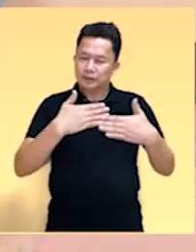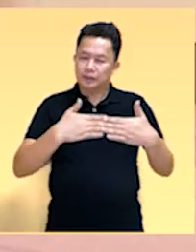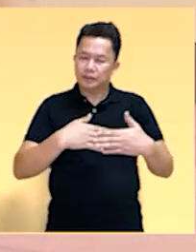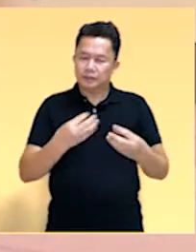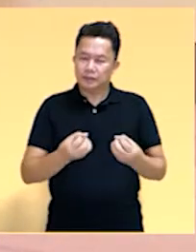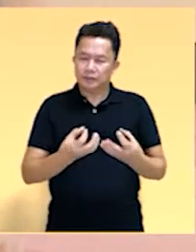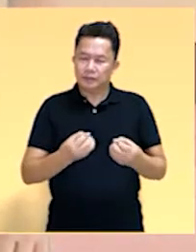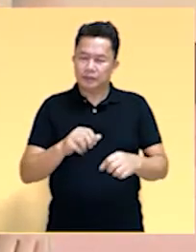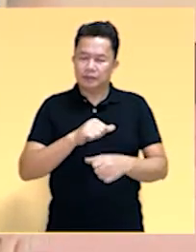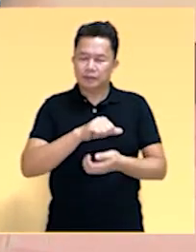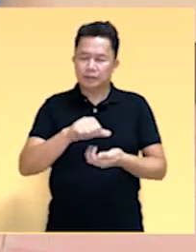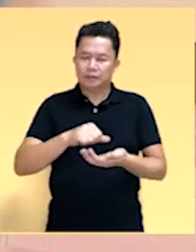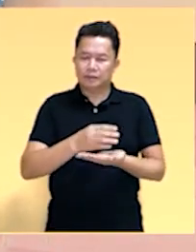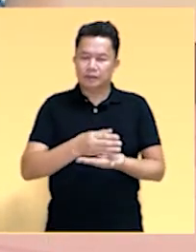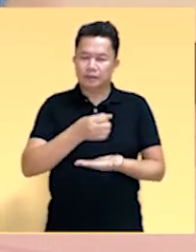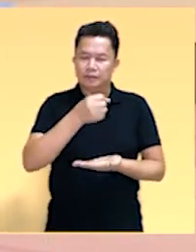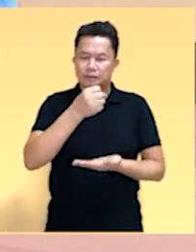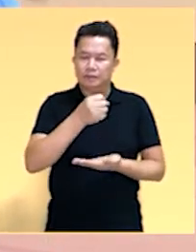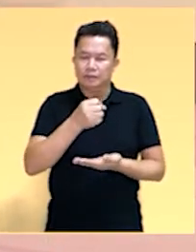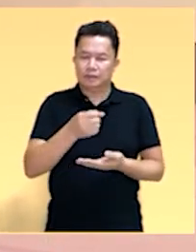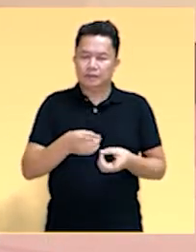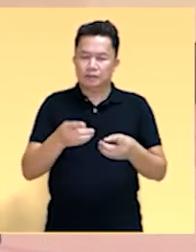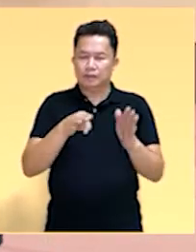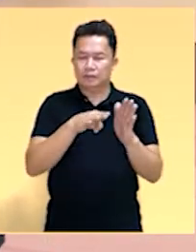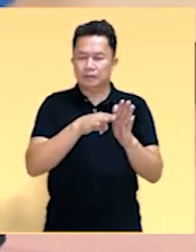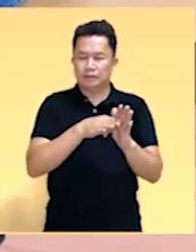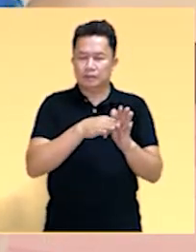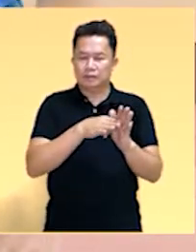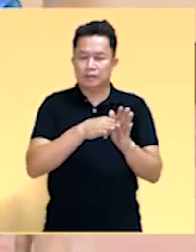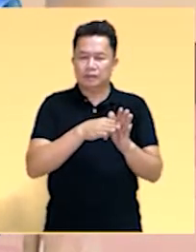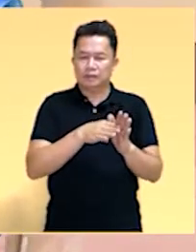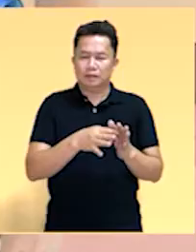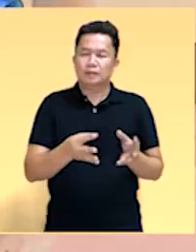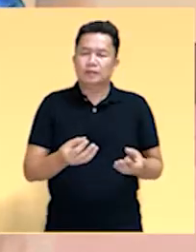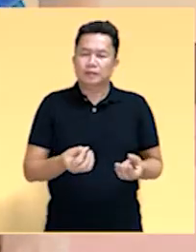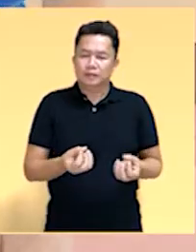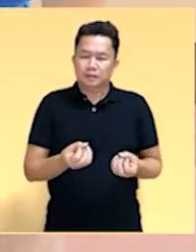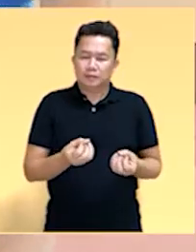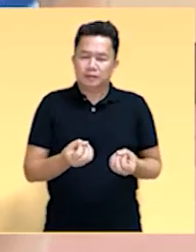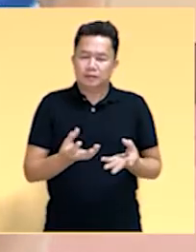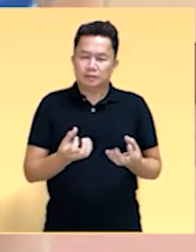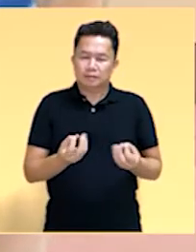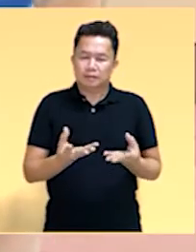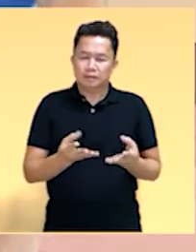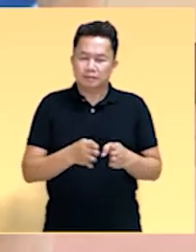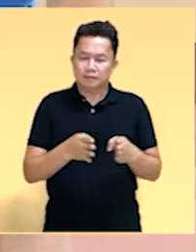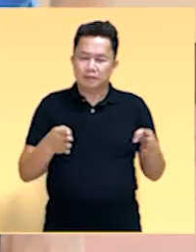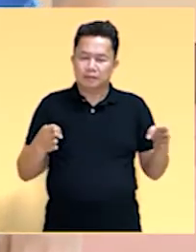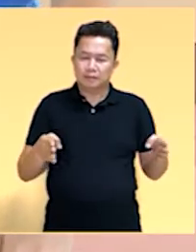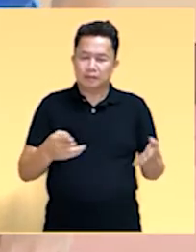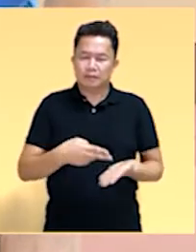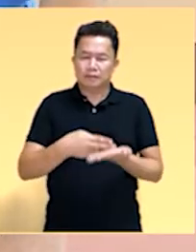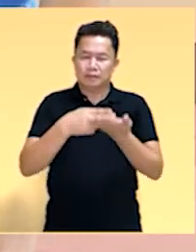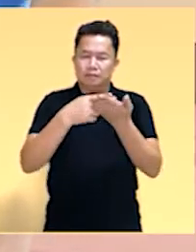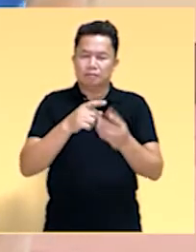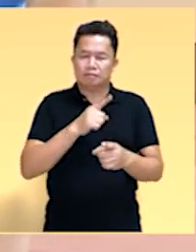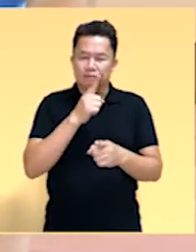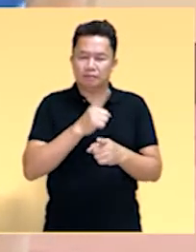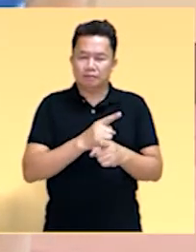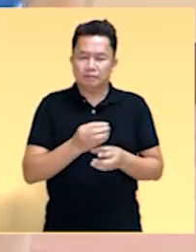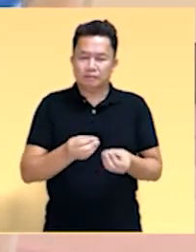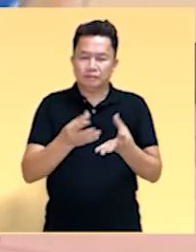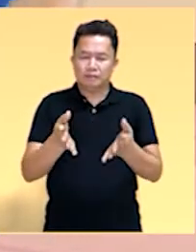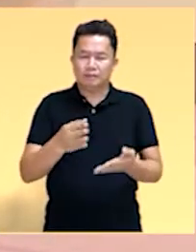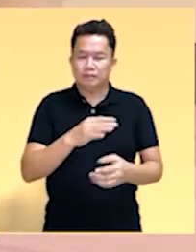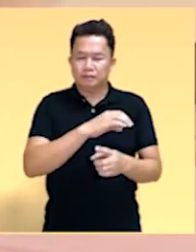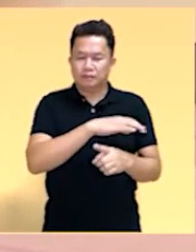Nakakatuwa at napakaraming mga alkohol ang idinonate sa ating barangay. Malaking tulong ito sa ating mga kabarangay. Tiyak na mabibigyan